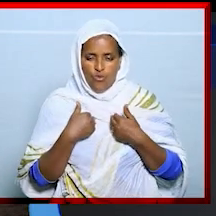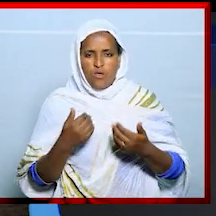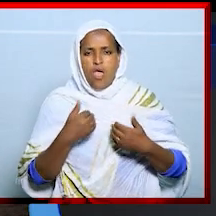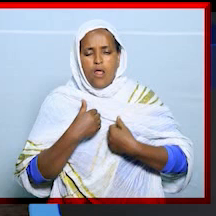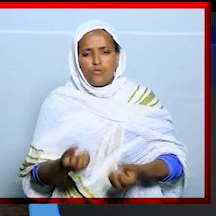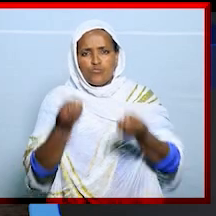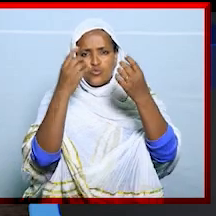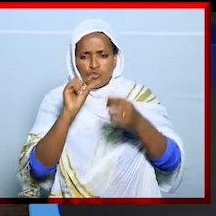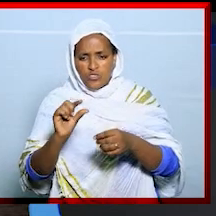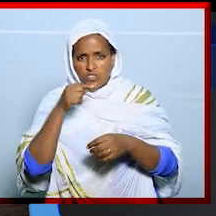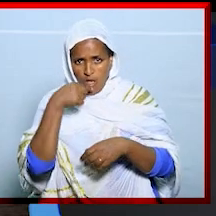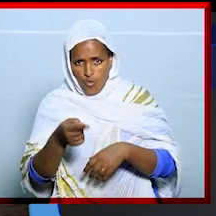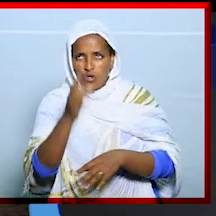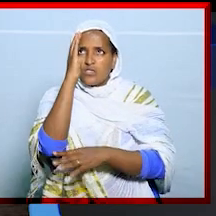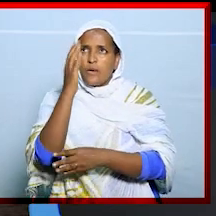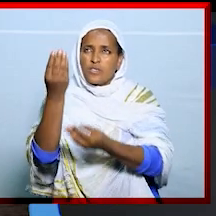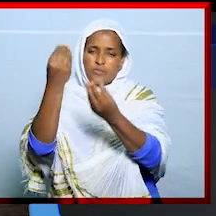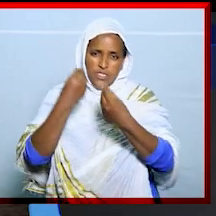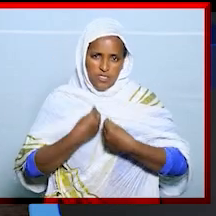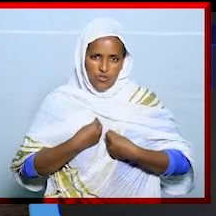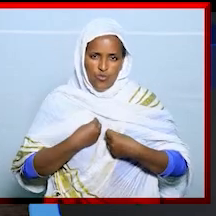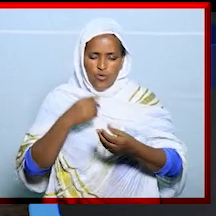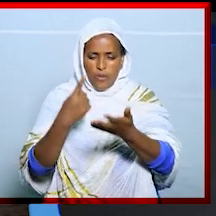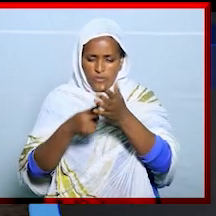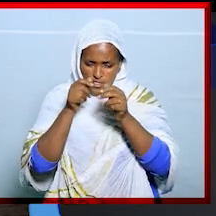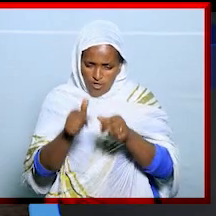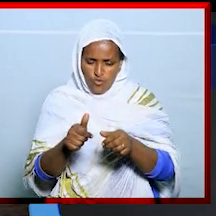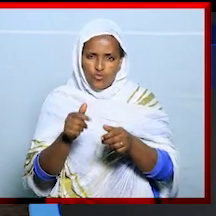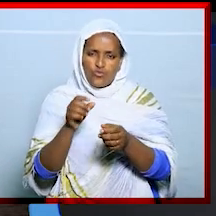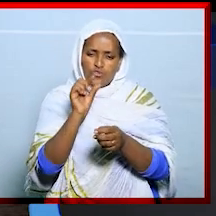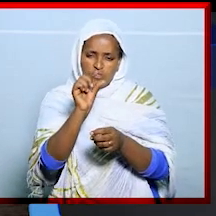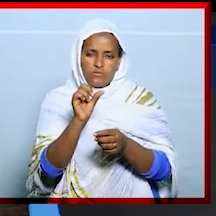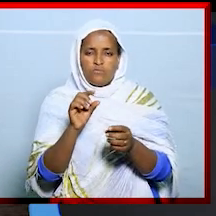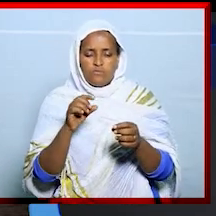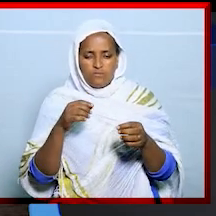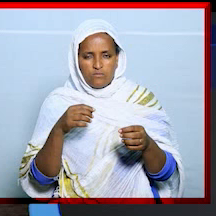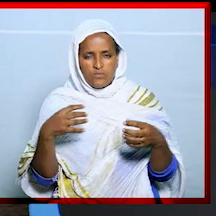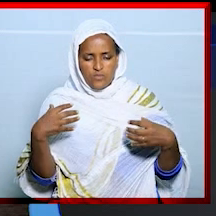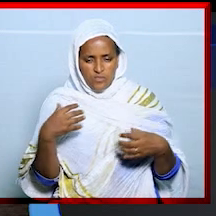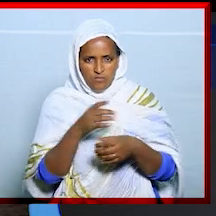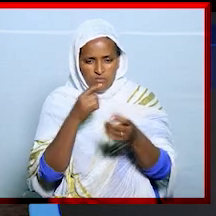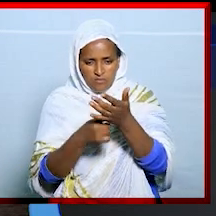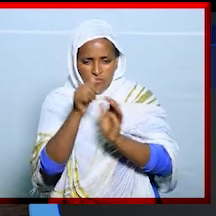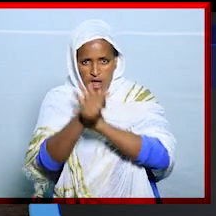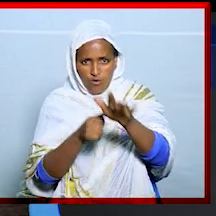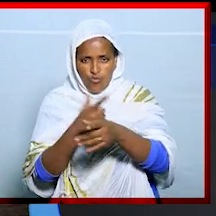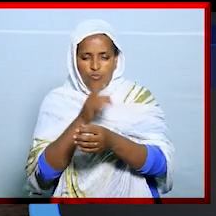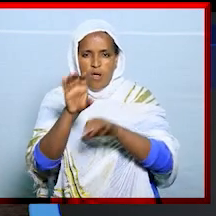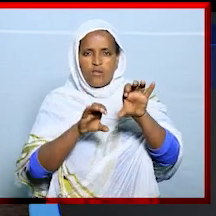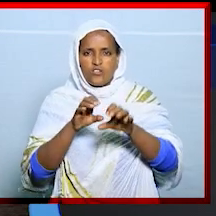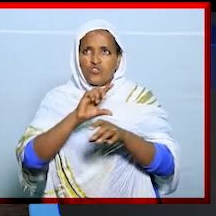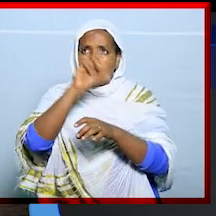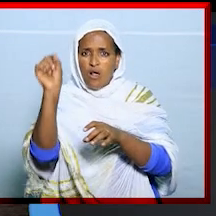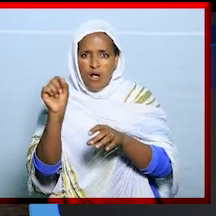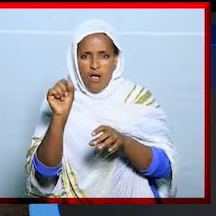ባለው ያለኝ ብዙ ነው ጥቂት ነው ሳይሉ ከእግዚአብሔር በተሰጠው በዛችሁ ሳይሰስቱ ማድረግ ነው። ጨረቃ እኮ እየጠፋች